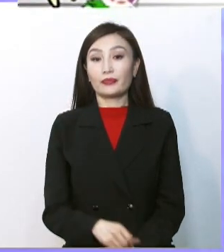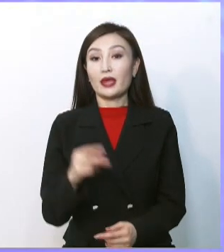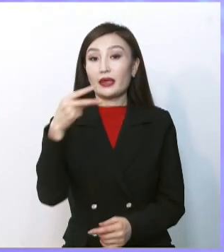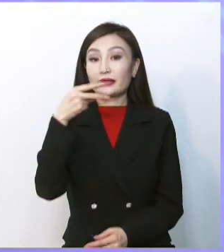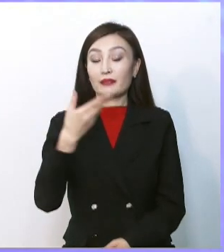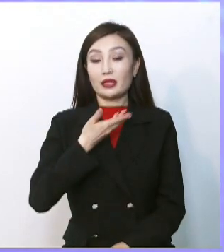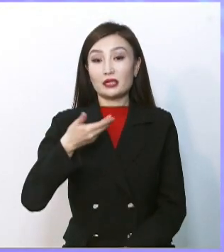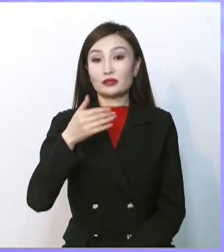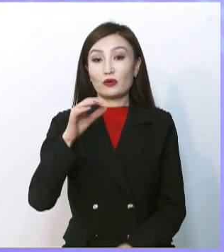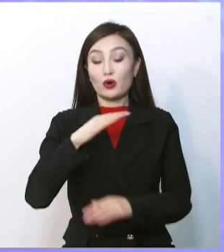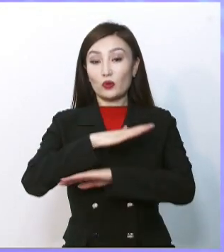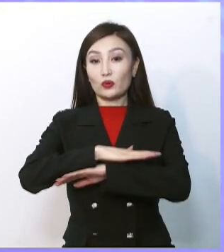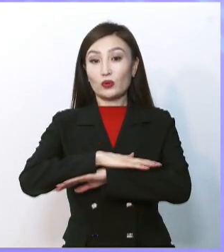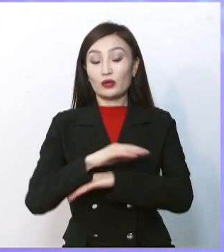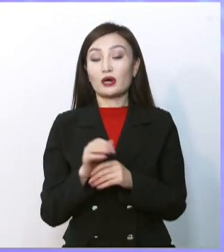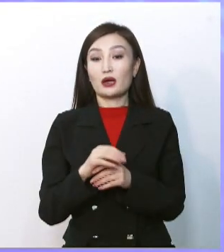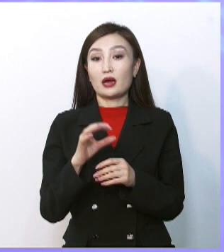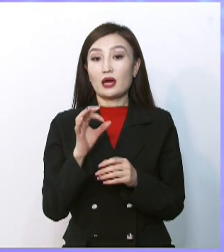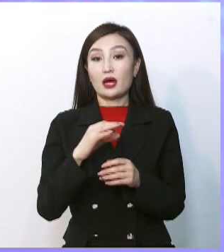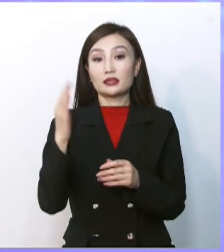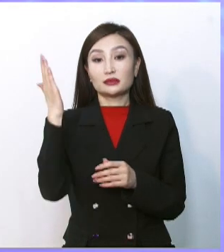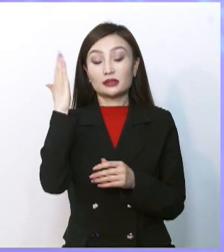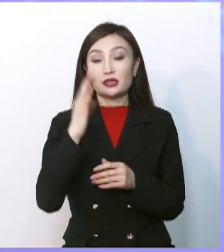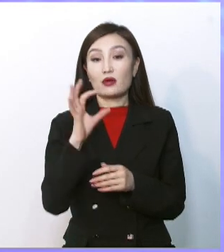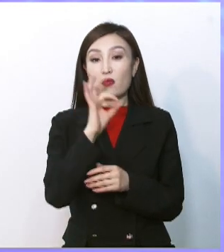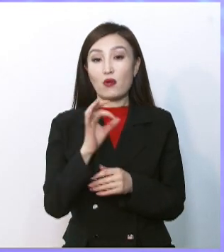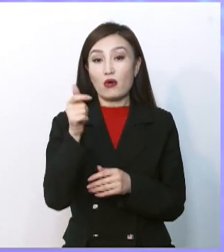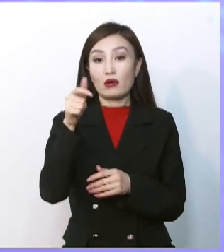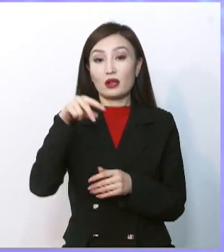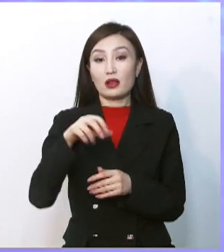Тема нашего урока – обобщение знаний о глаголе.